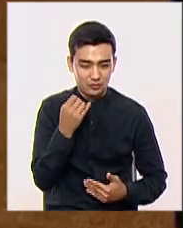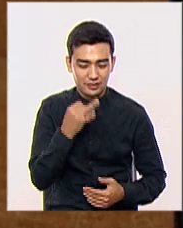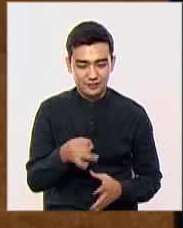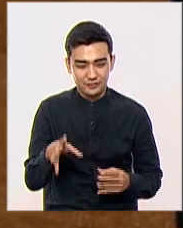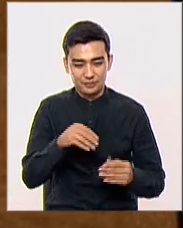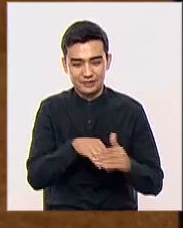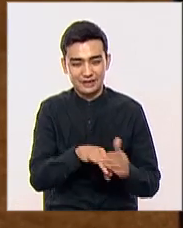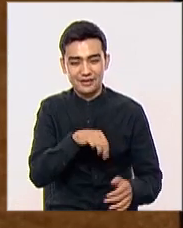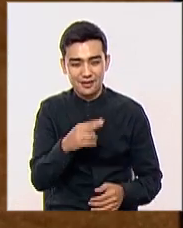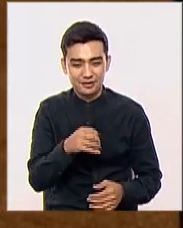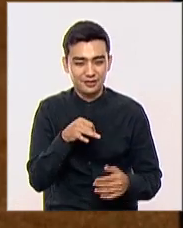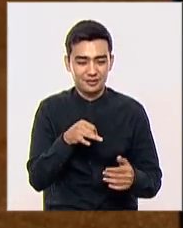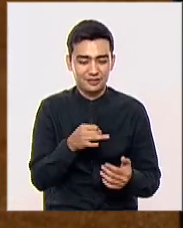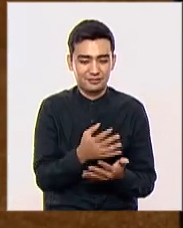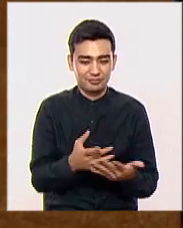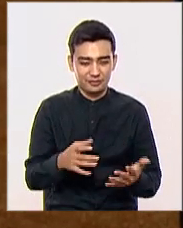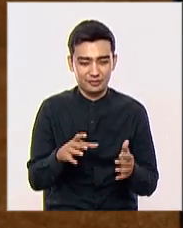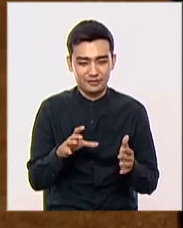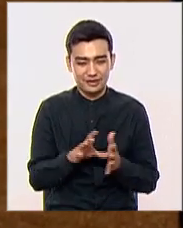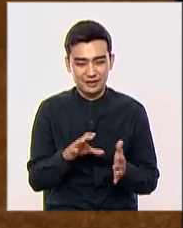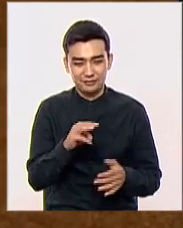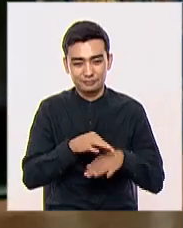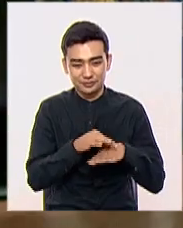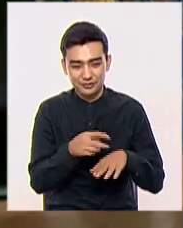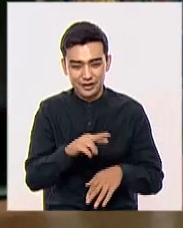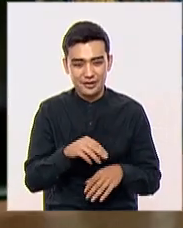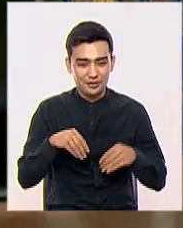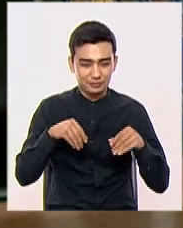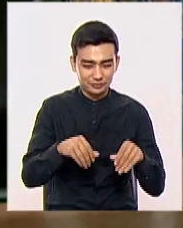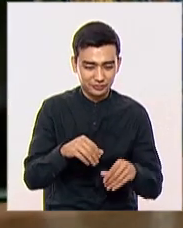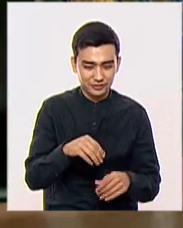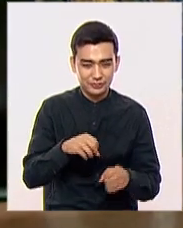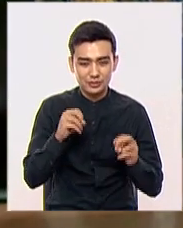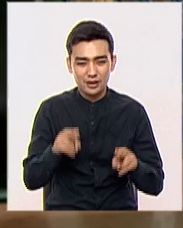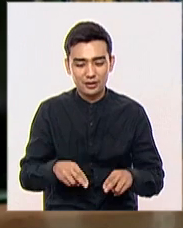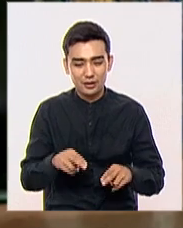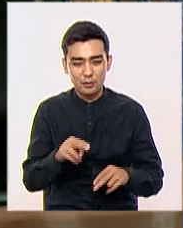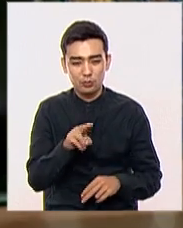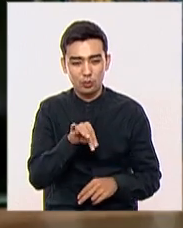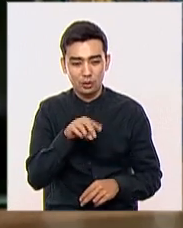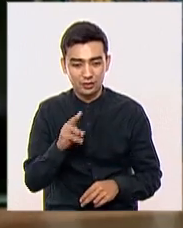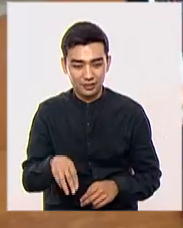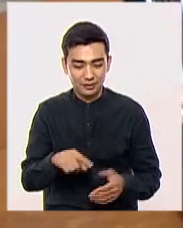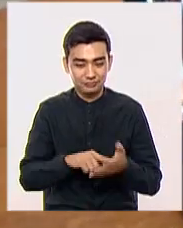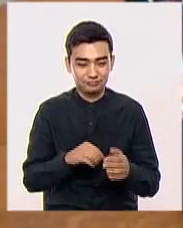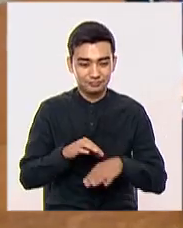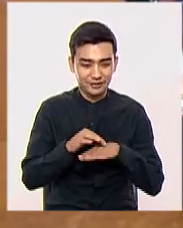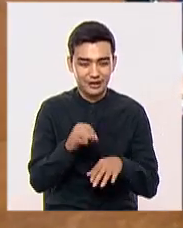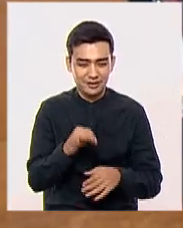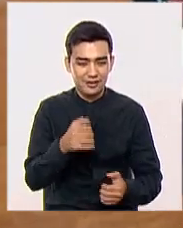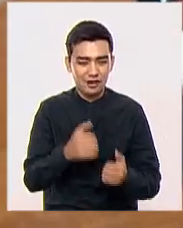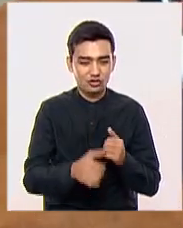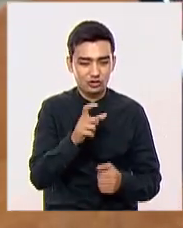для хранения продукции, а также ее транспортировкой с полей до крупных населенных пунктов может не каждый, даже средний по меркам